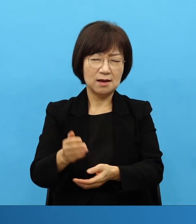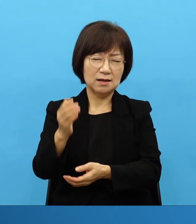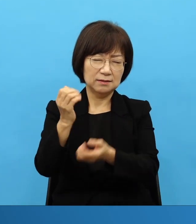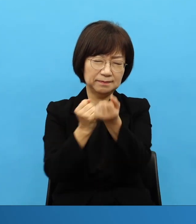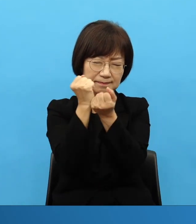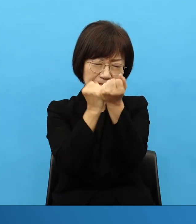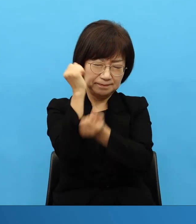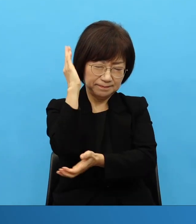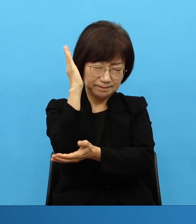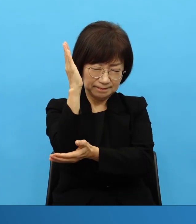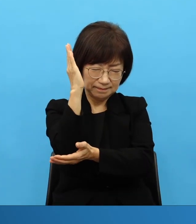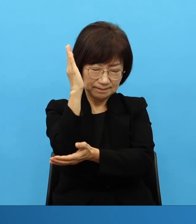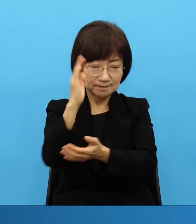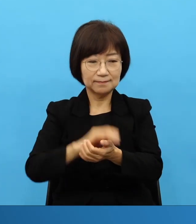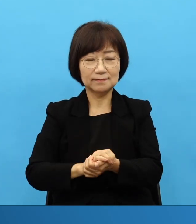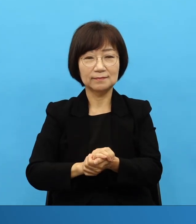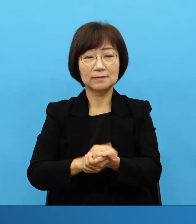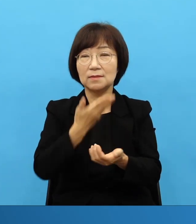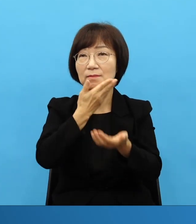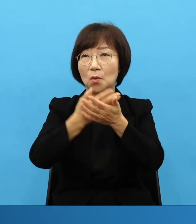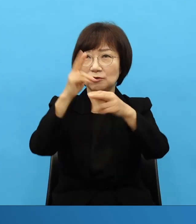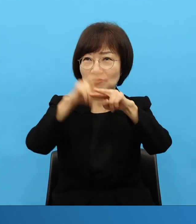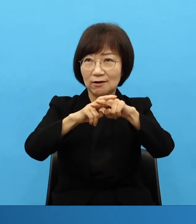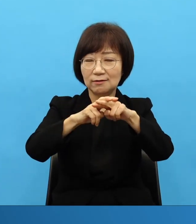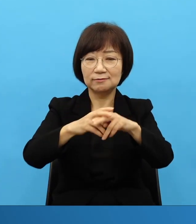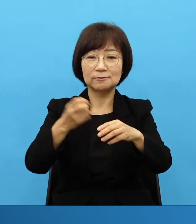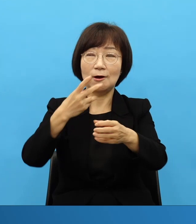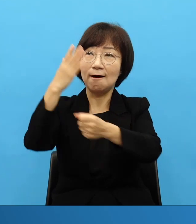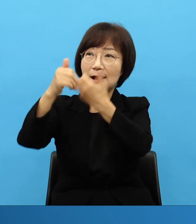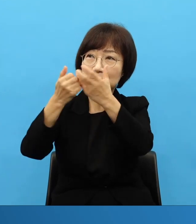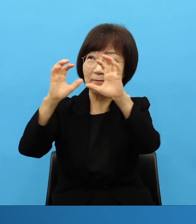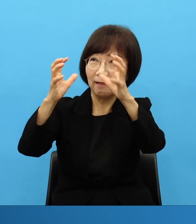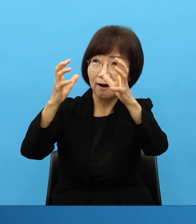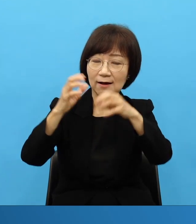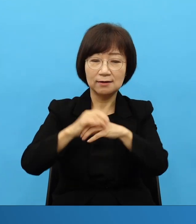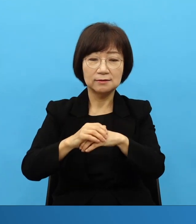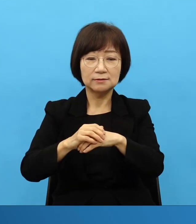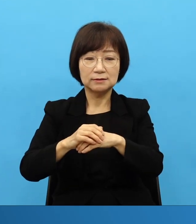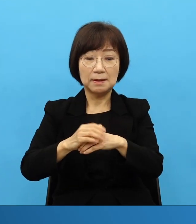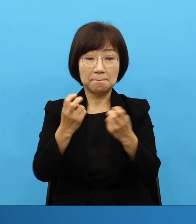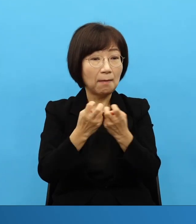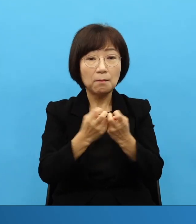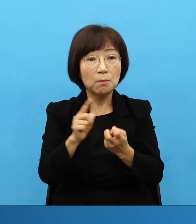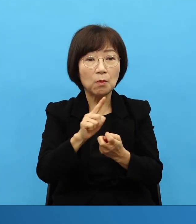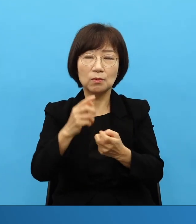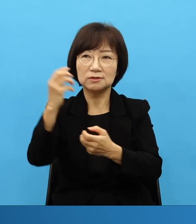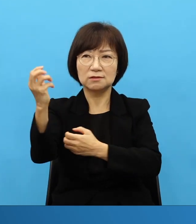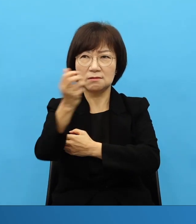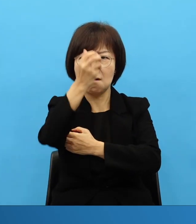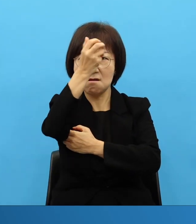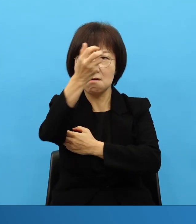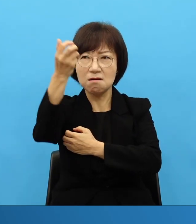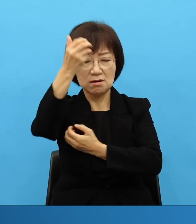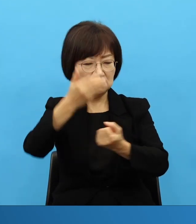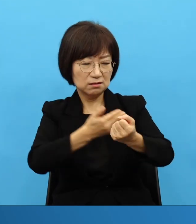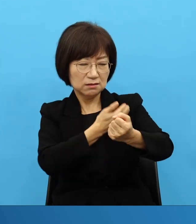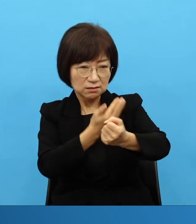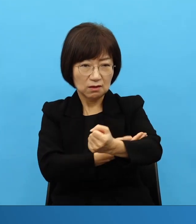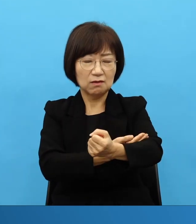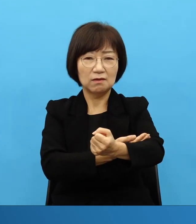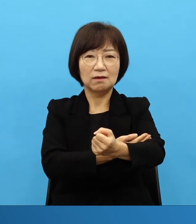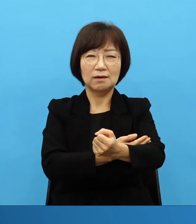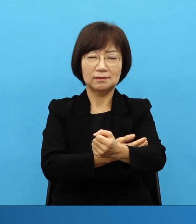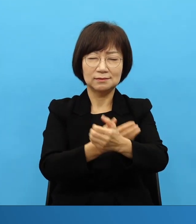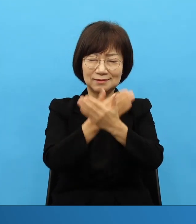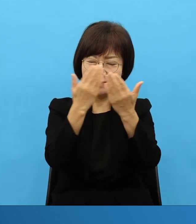about the throne of heaven and the kingdom 방법 of God. 설명했어요. And then he spoke about the 성령으로. methods, through the Holy Spirit. 어마어마하잖아요. It's tremendous. 우리에게 있는